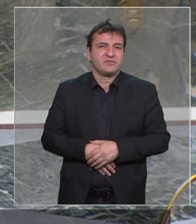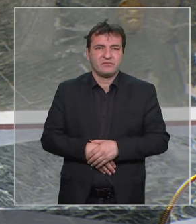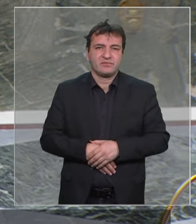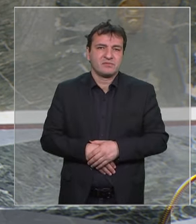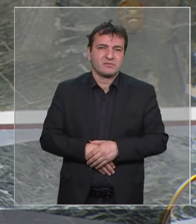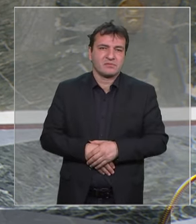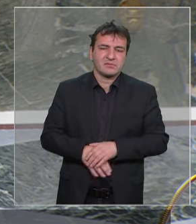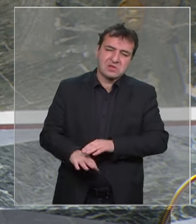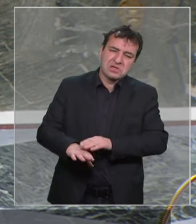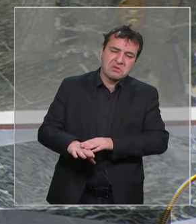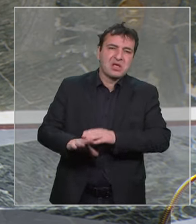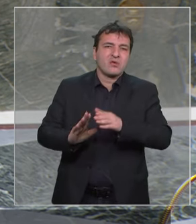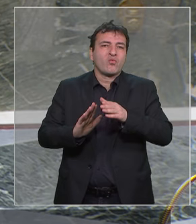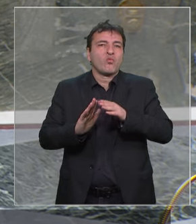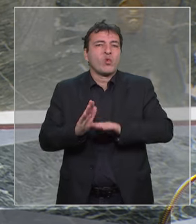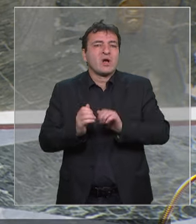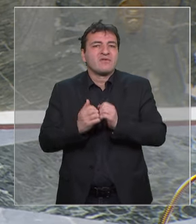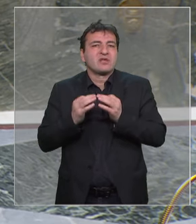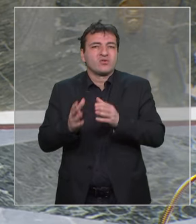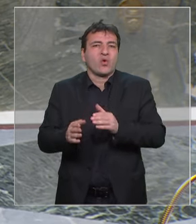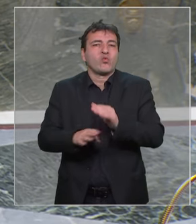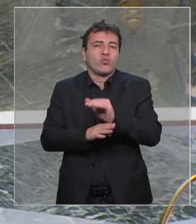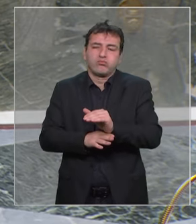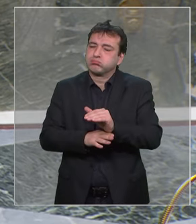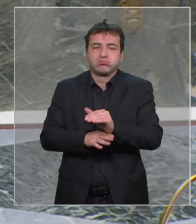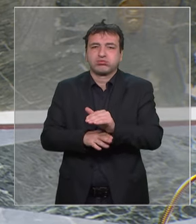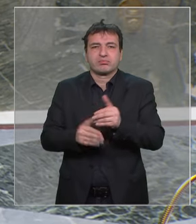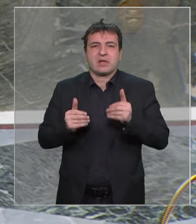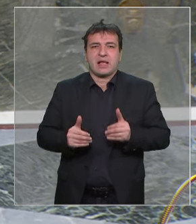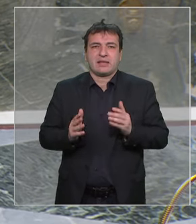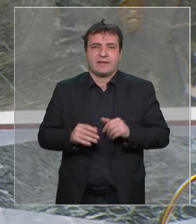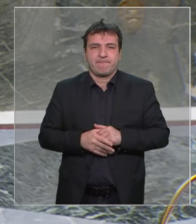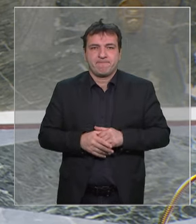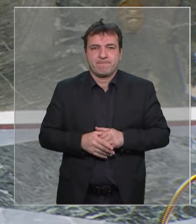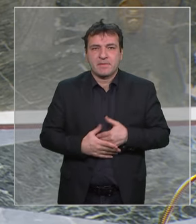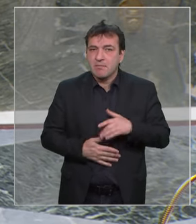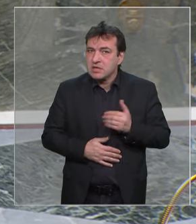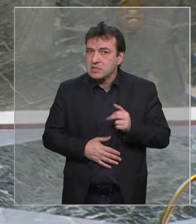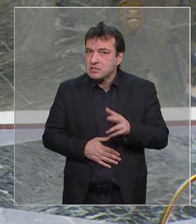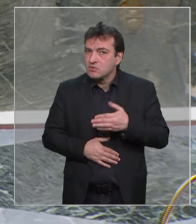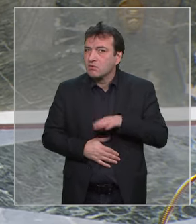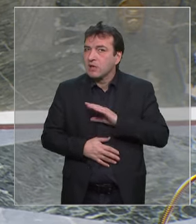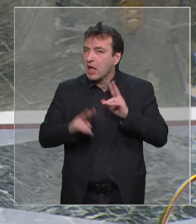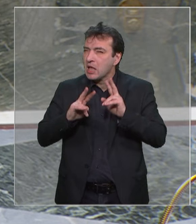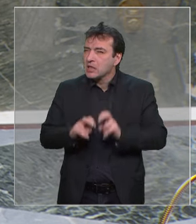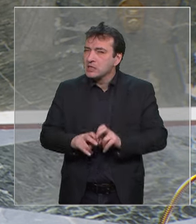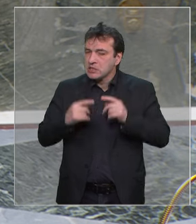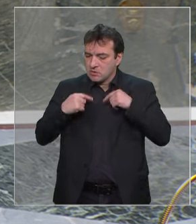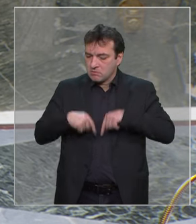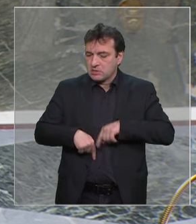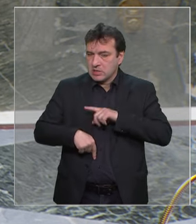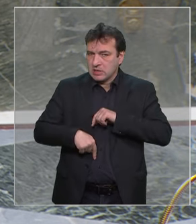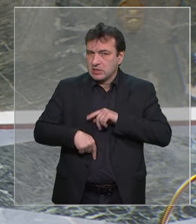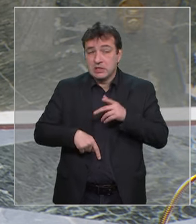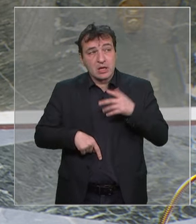amoindries avec le temps et sa protection a été levée. Il est certain que d'après les analyses du ministère de l'Intérieur, les propos de